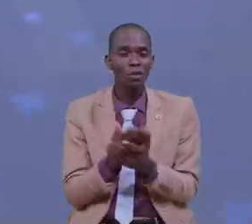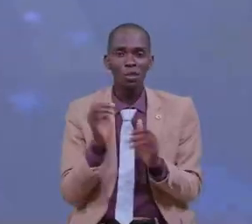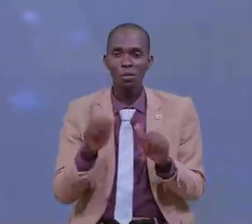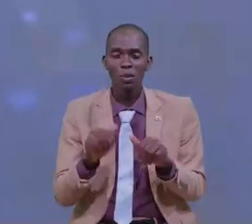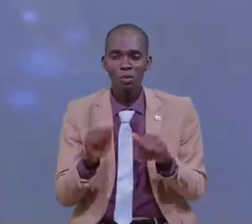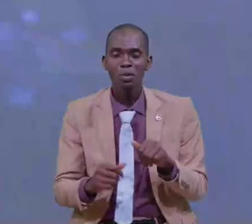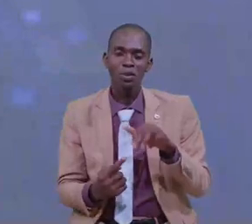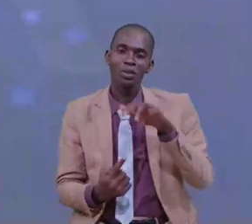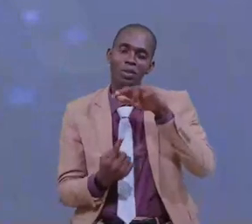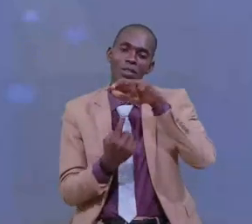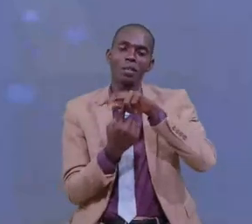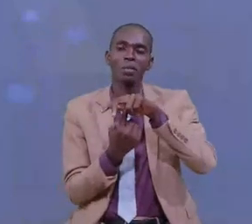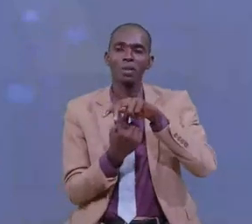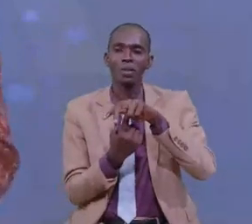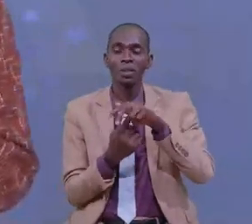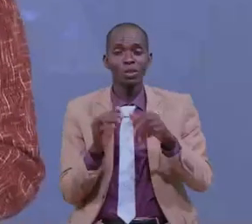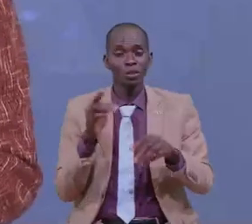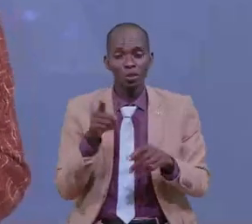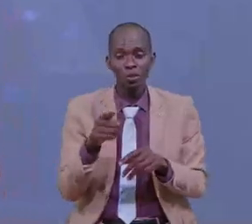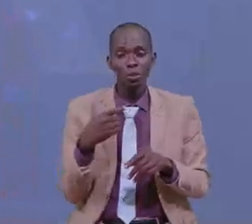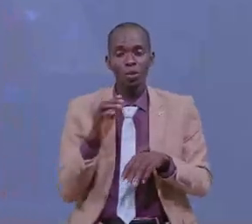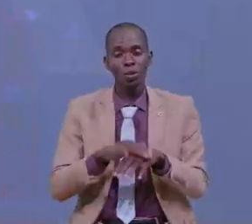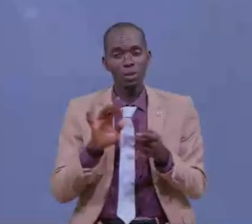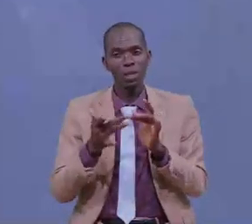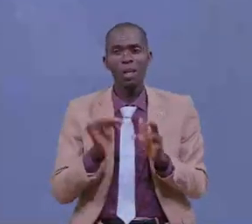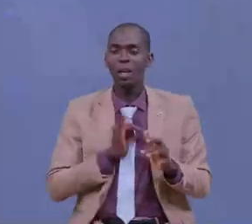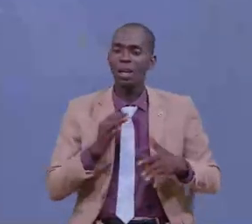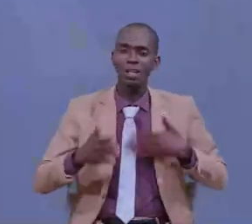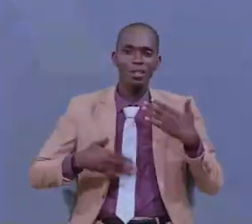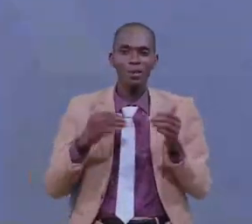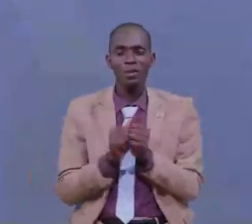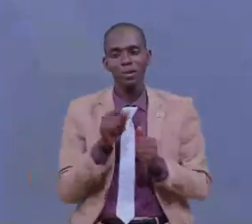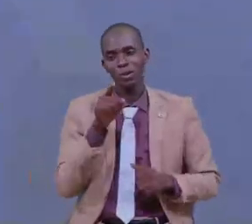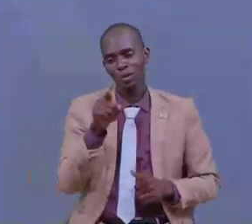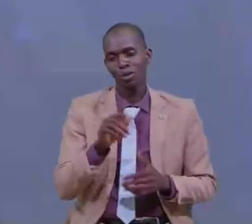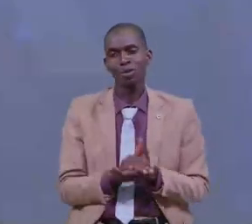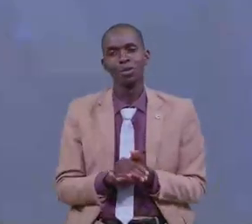Le champion inarrêtable en ligne. Je me réjouis avec vous.